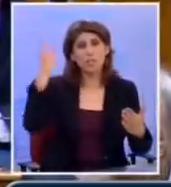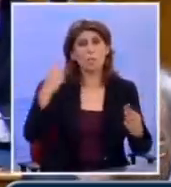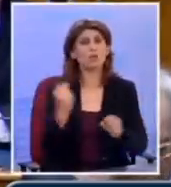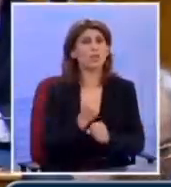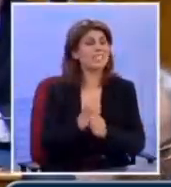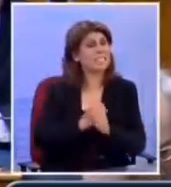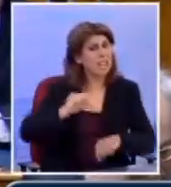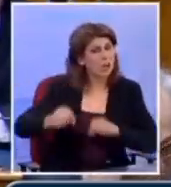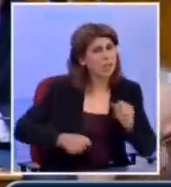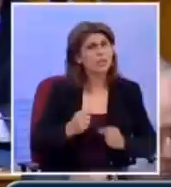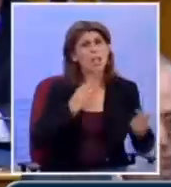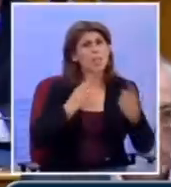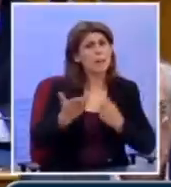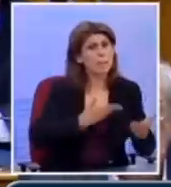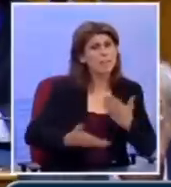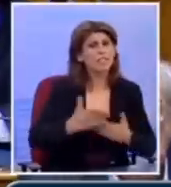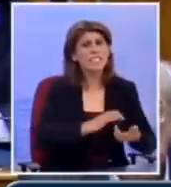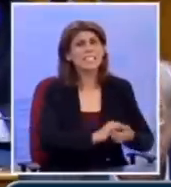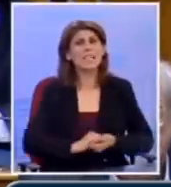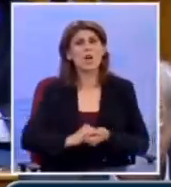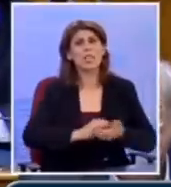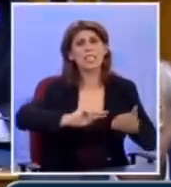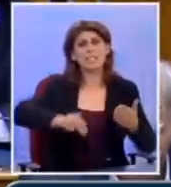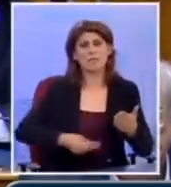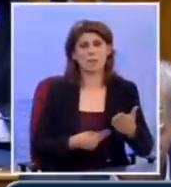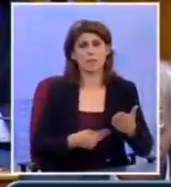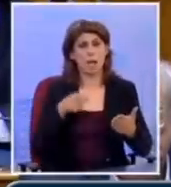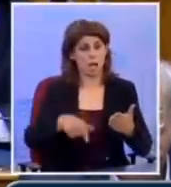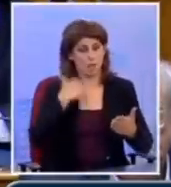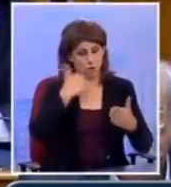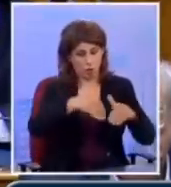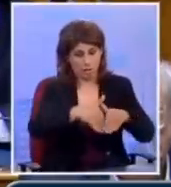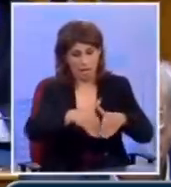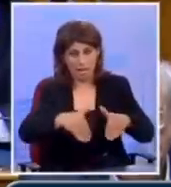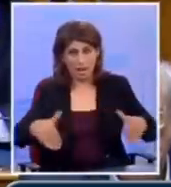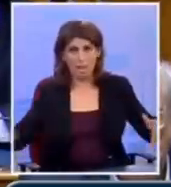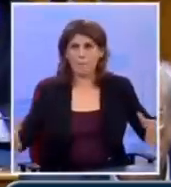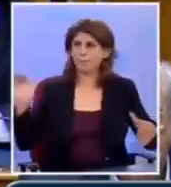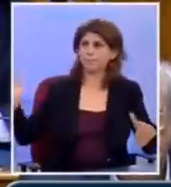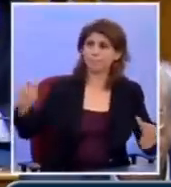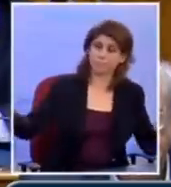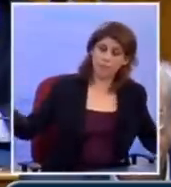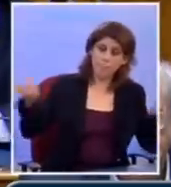να αγωνίζονται και να διαπραγματεύουν τις συλλογικές συμβάσεις. Σε αυτές τις κόκκινες γραμμές σας καλούμε να